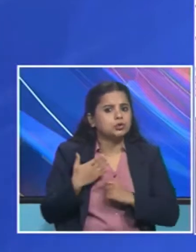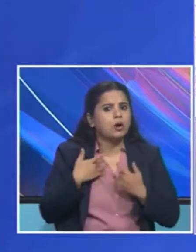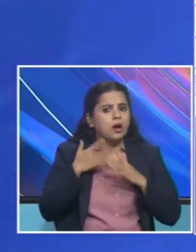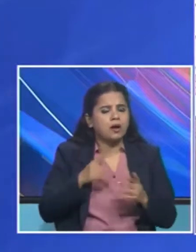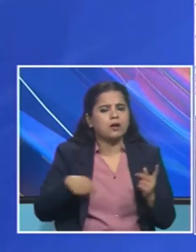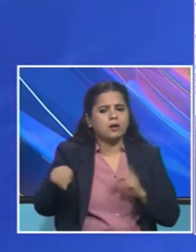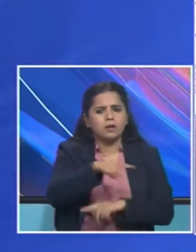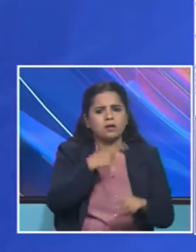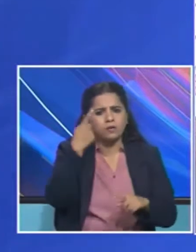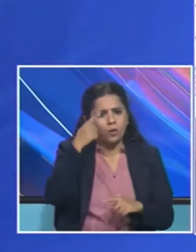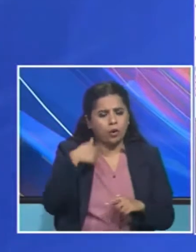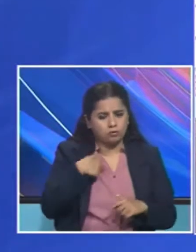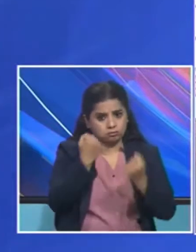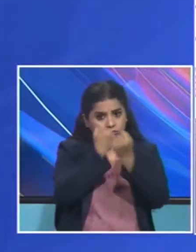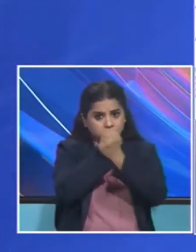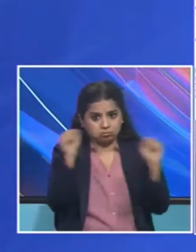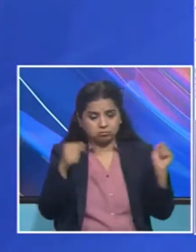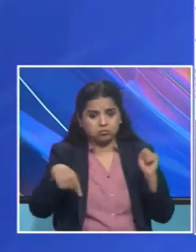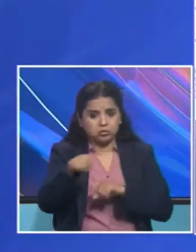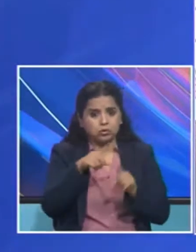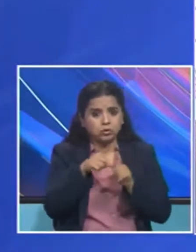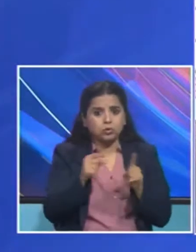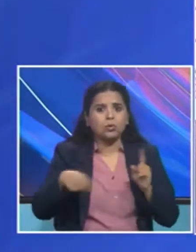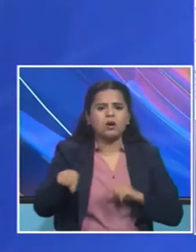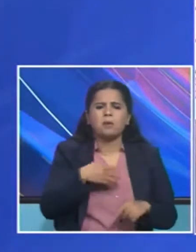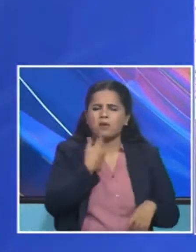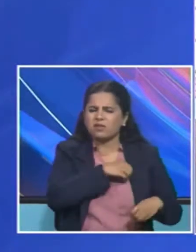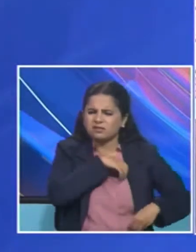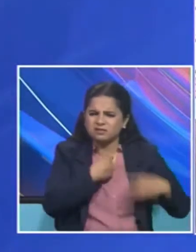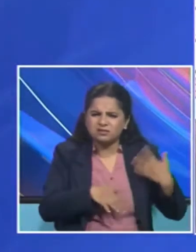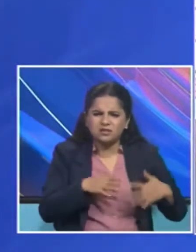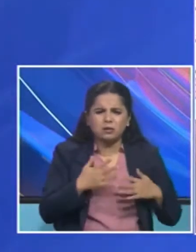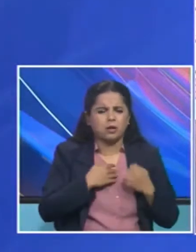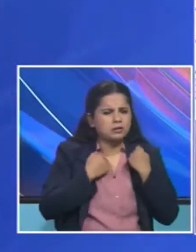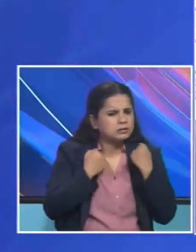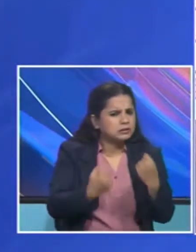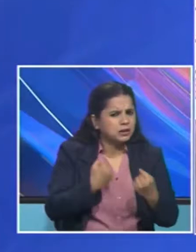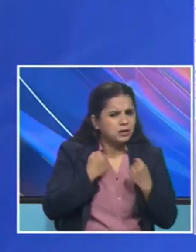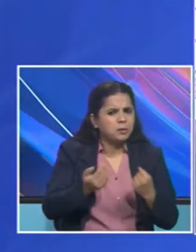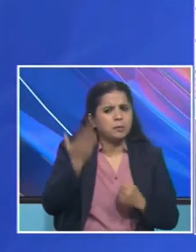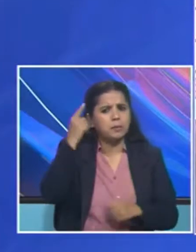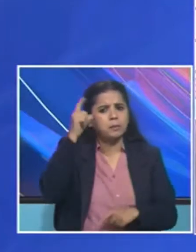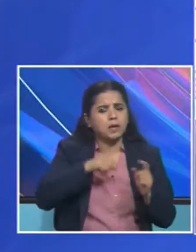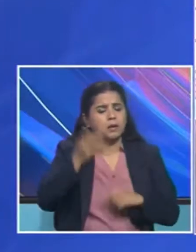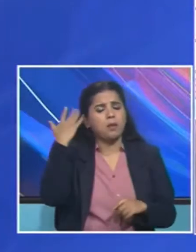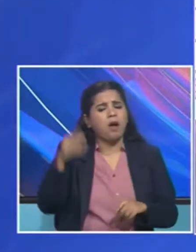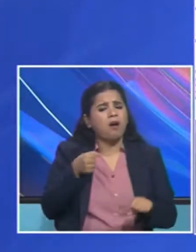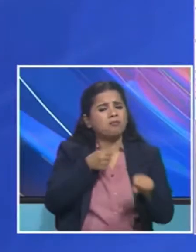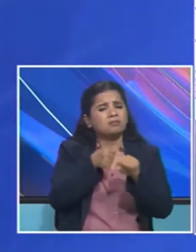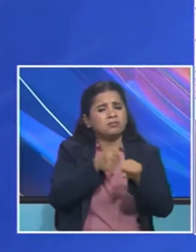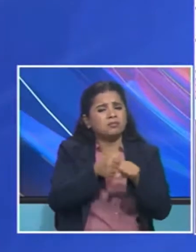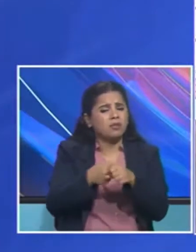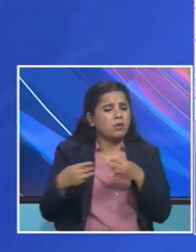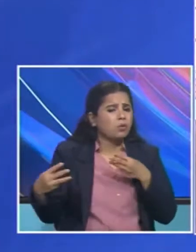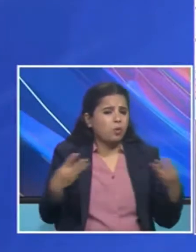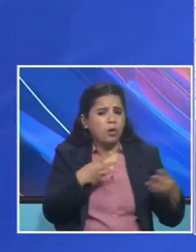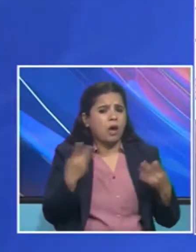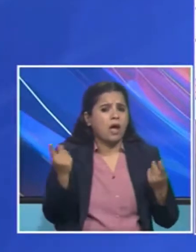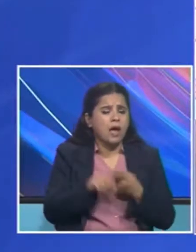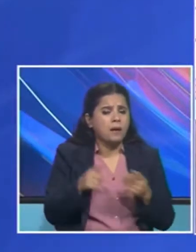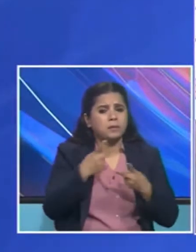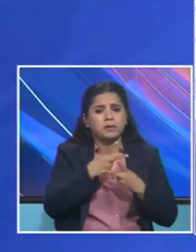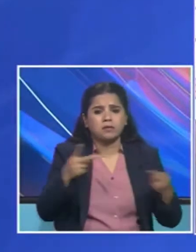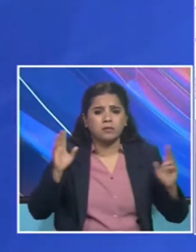हमारा स्वाधीनता संग्राम उन संघर्षों और बलिदानों की अविरल धारा है जिसने आज़ाद भारत के